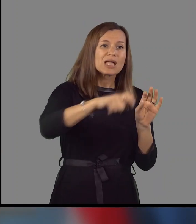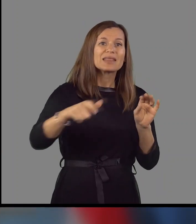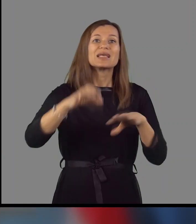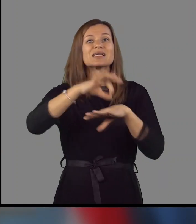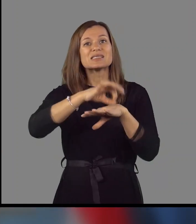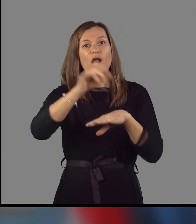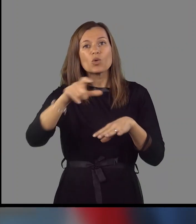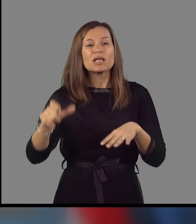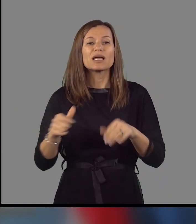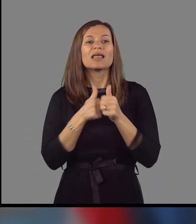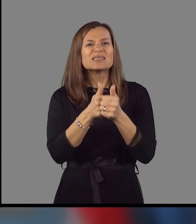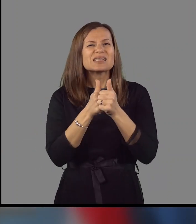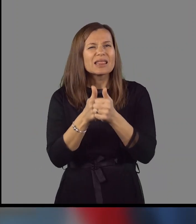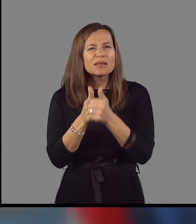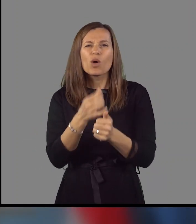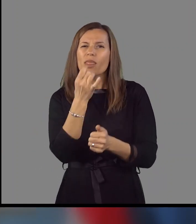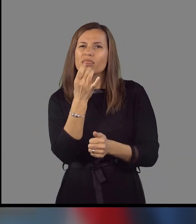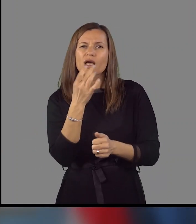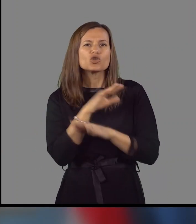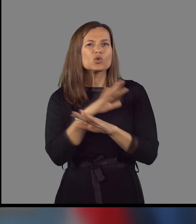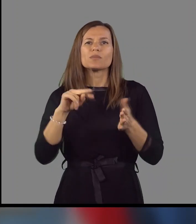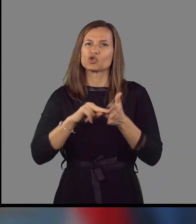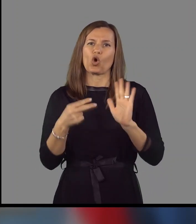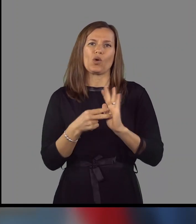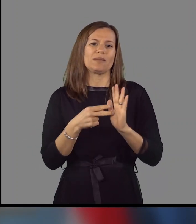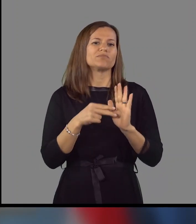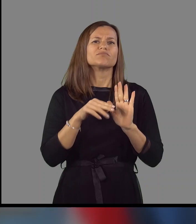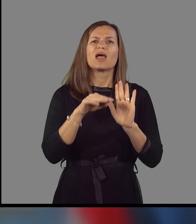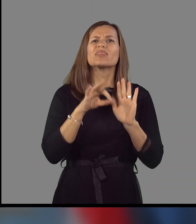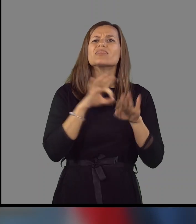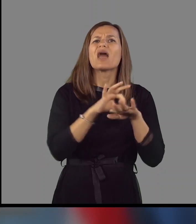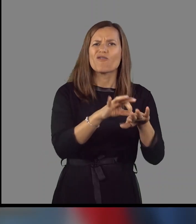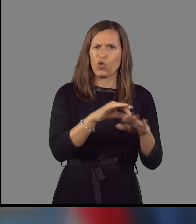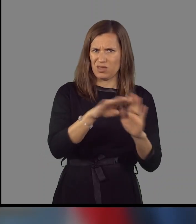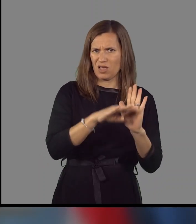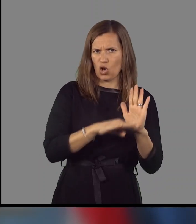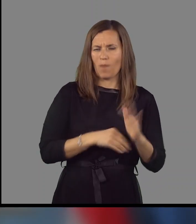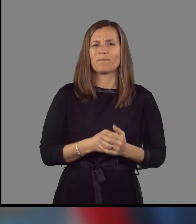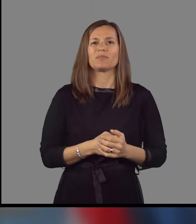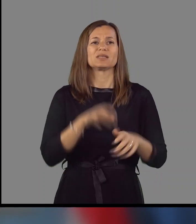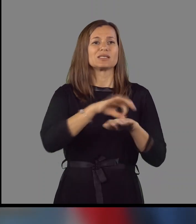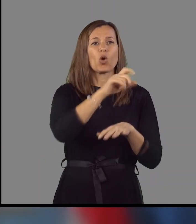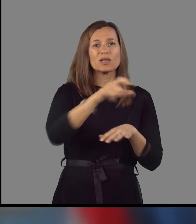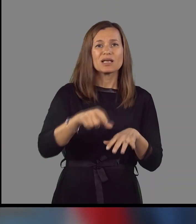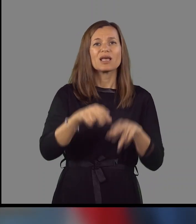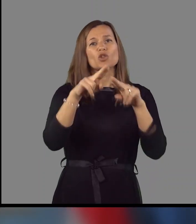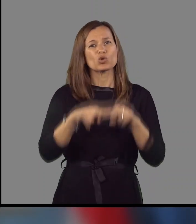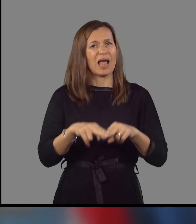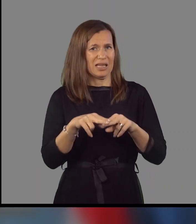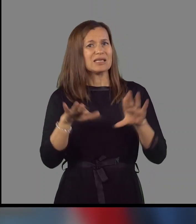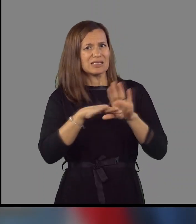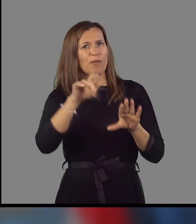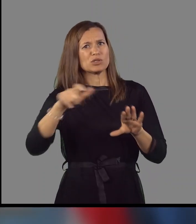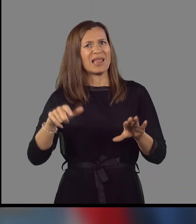zaposleni zdravniki natančno sledimo vsem strokovnim usmeritvam. Zdravniki imajo in vse